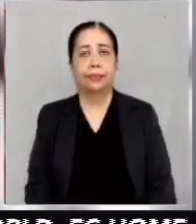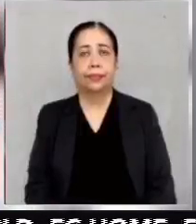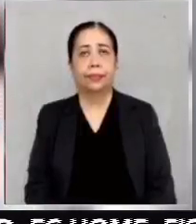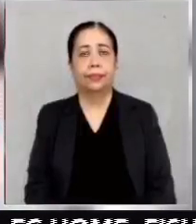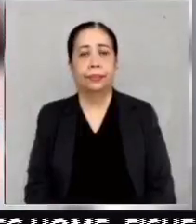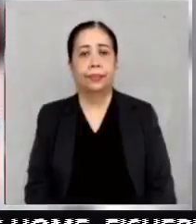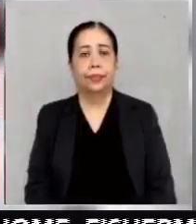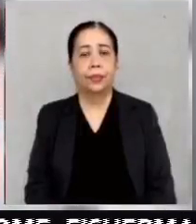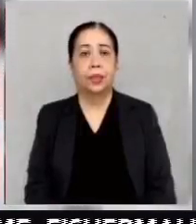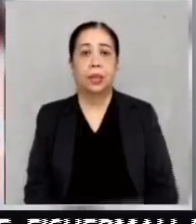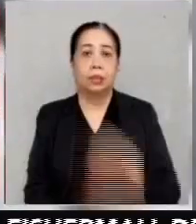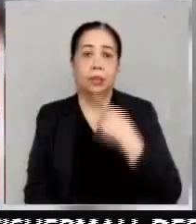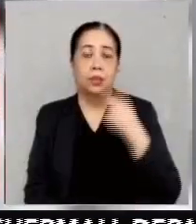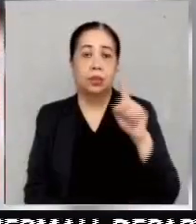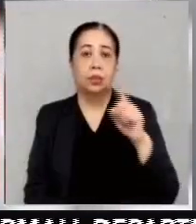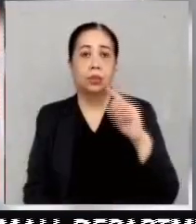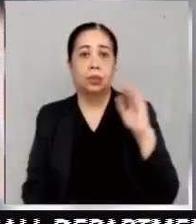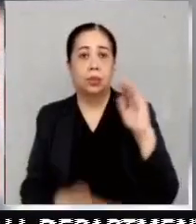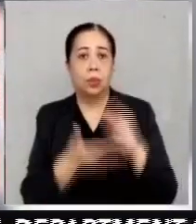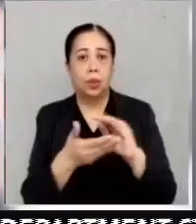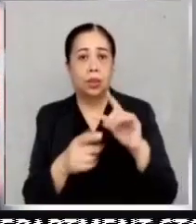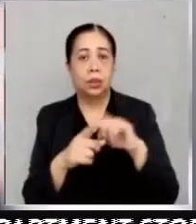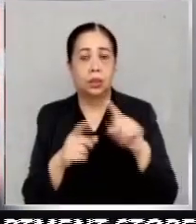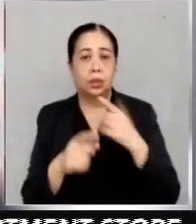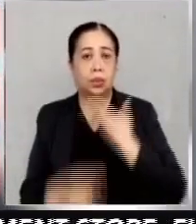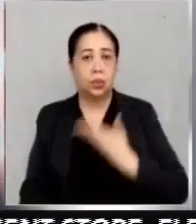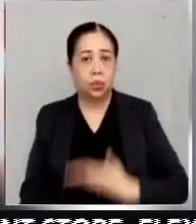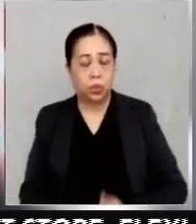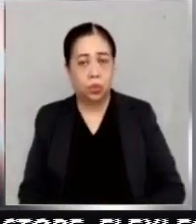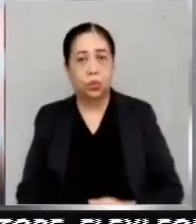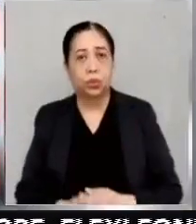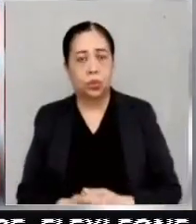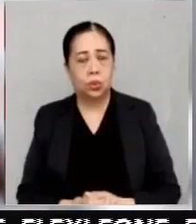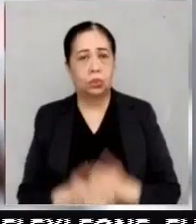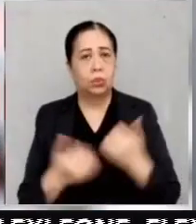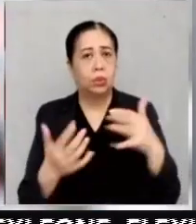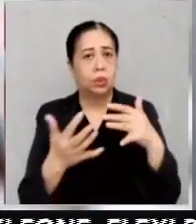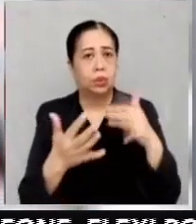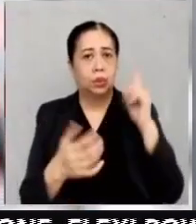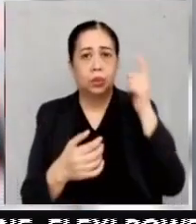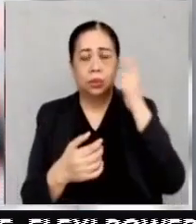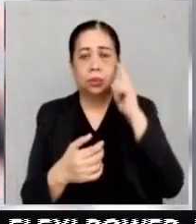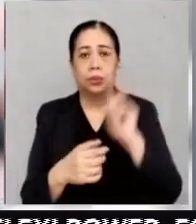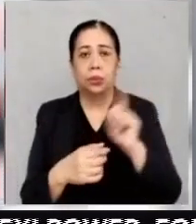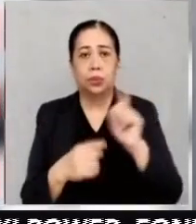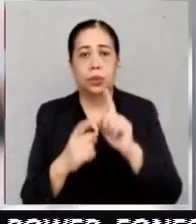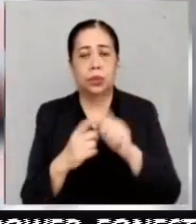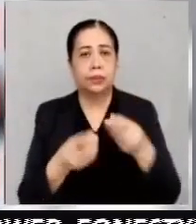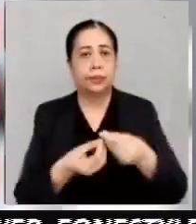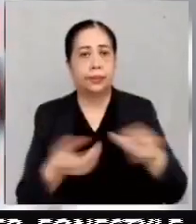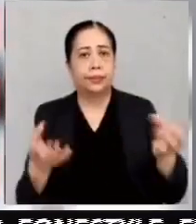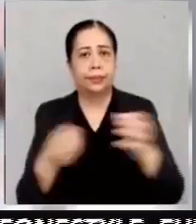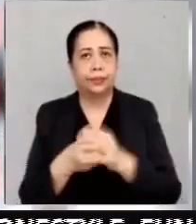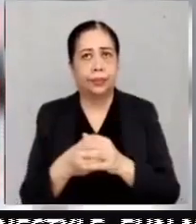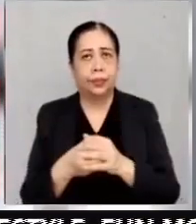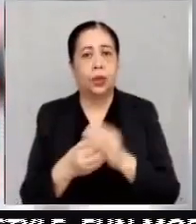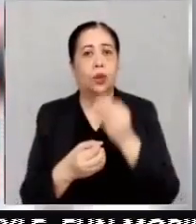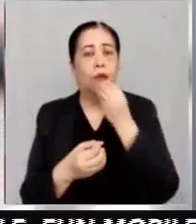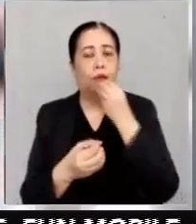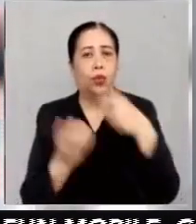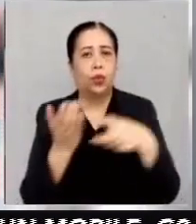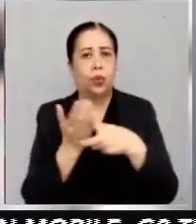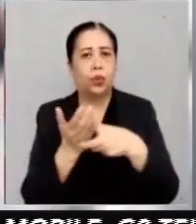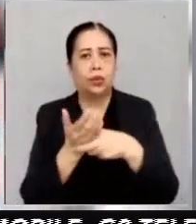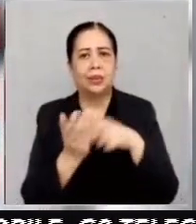Para raw mabawasan ang mga nagugutom, pinag-aaralan ng gobyerno ang pamamahagi ng food stamps bilang